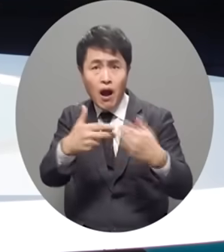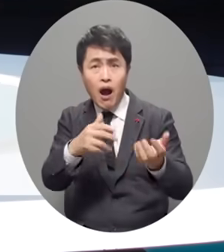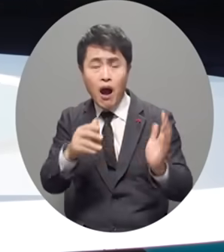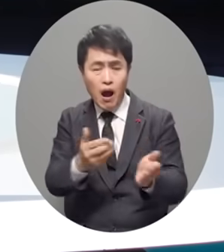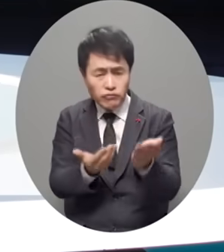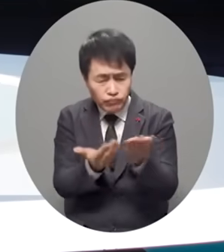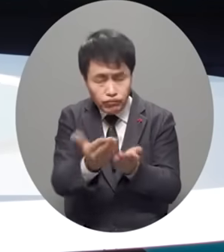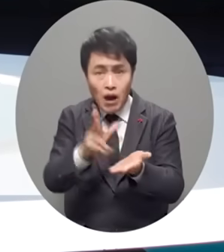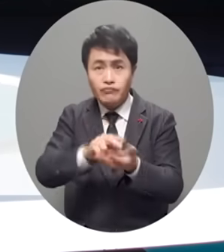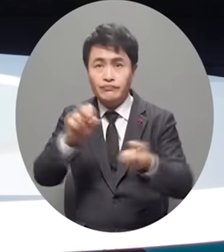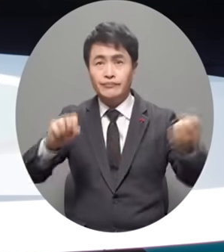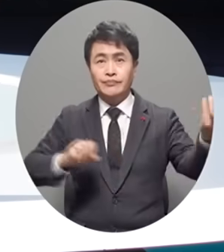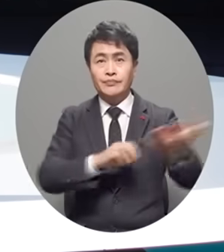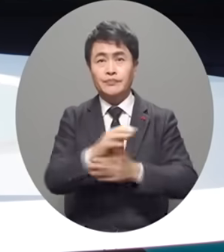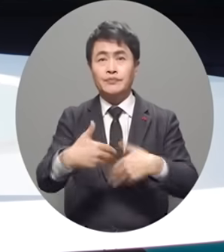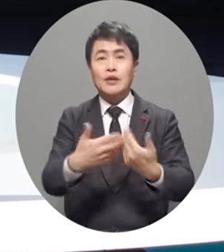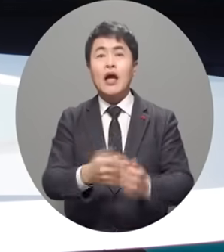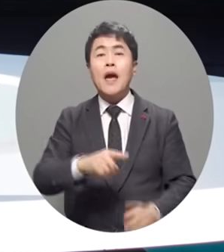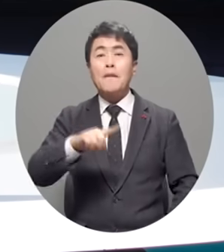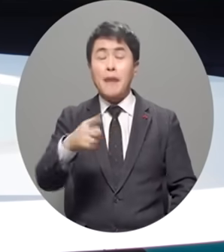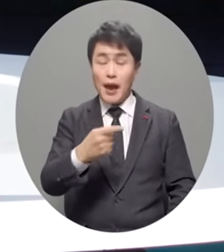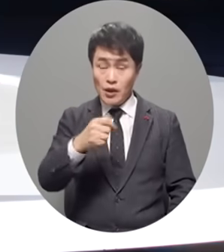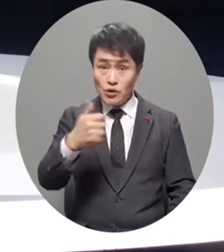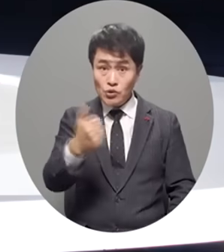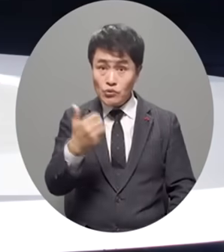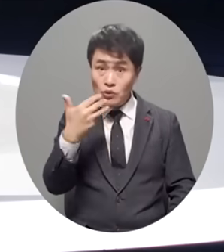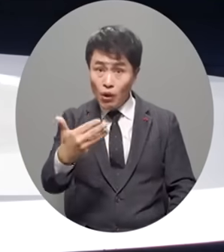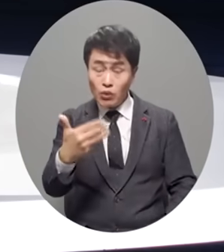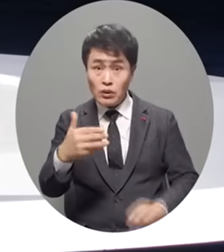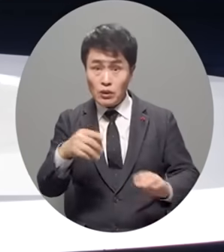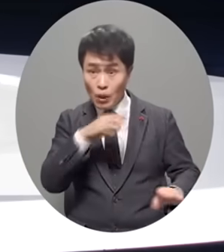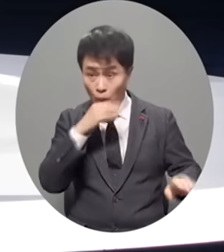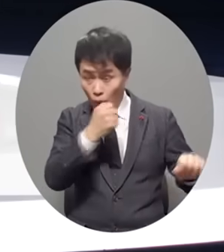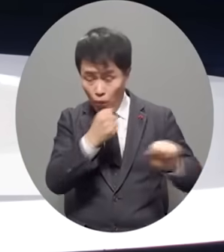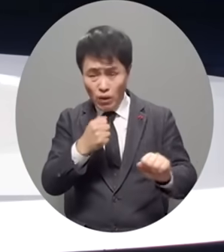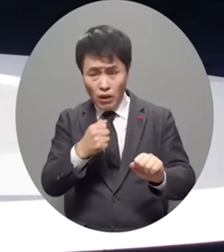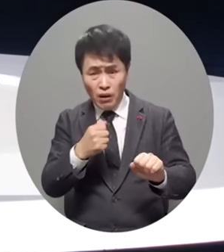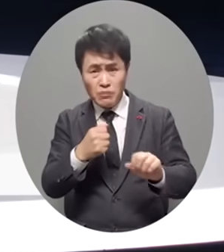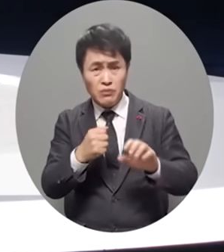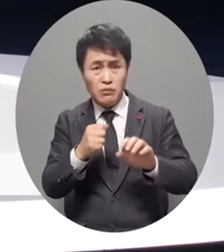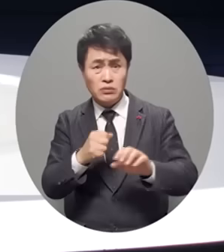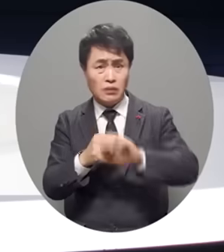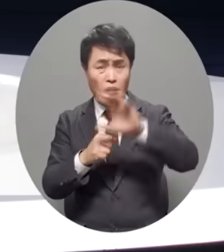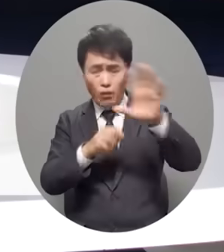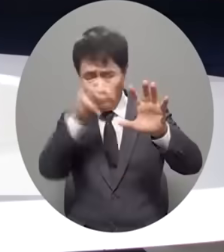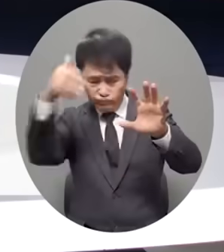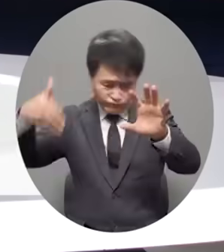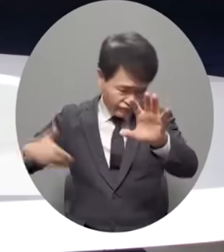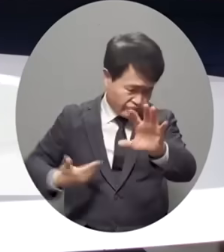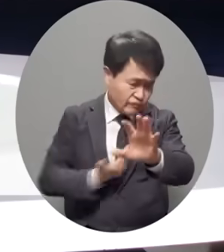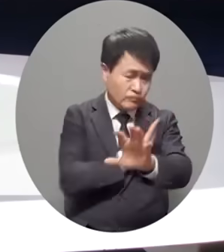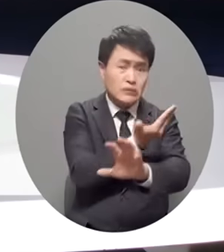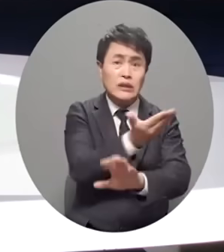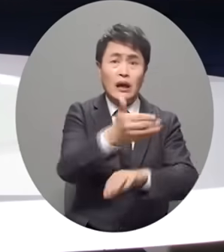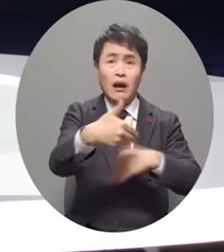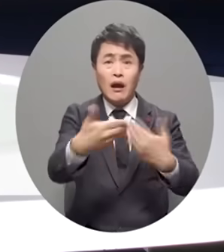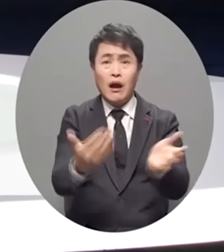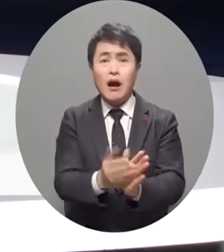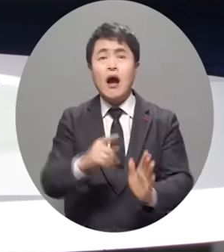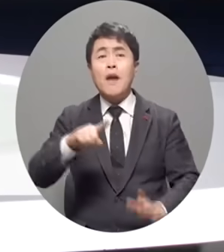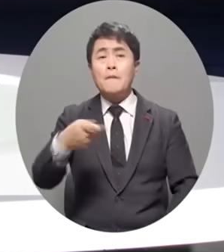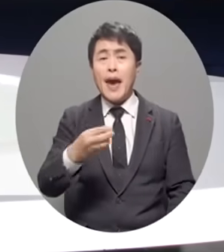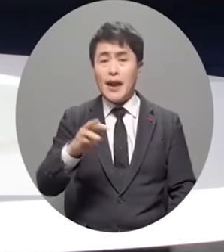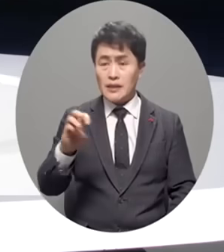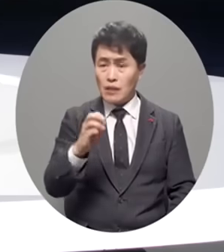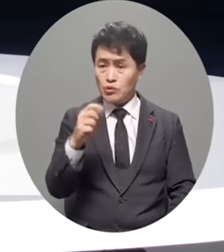상황입니다. 이미 158척의 배가 홍해를 피해서 돌아가고 있는데 이들이 운송하는 화물의 가치가